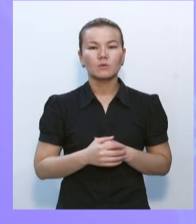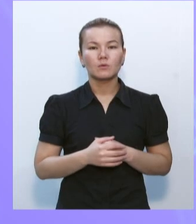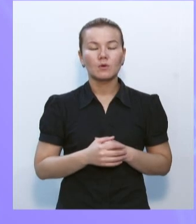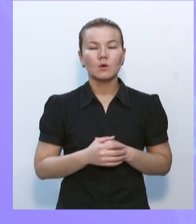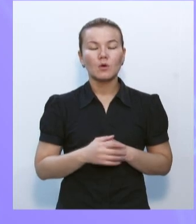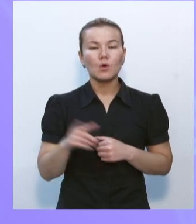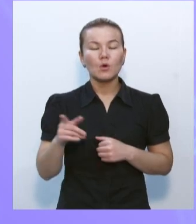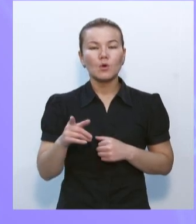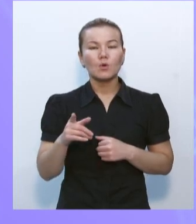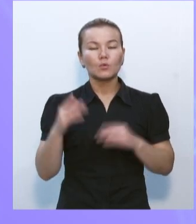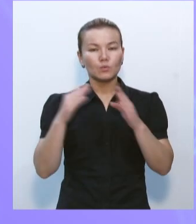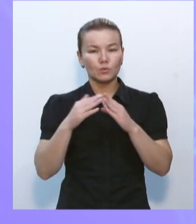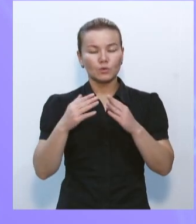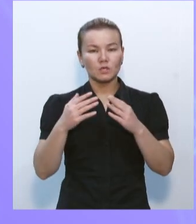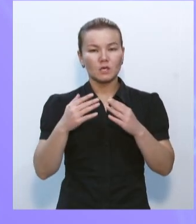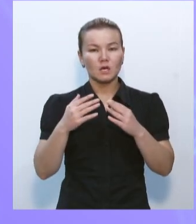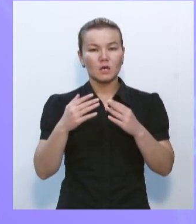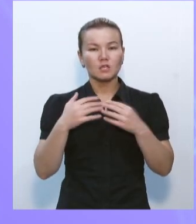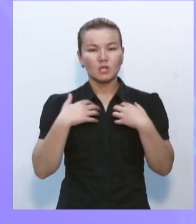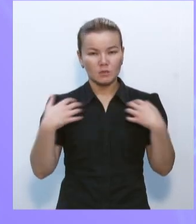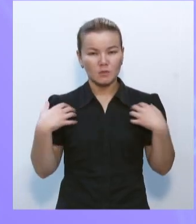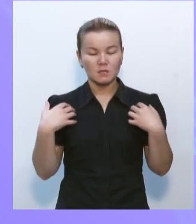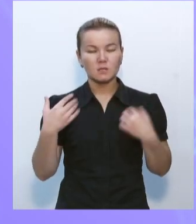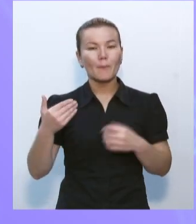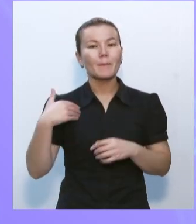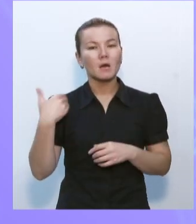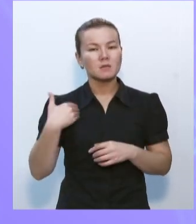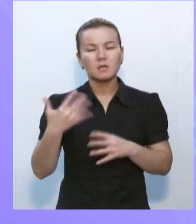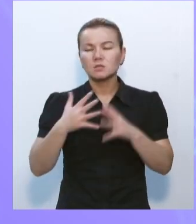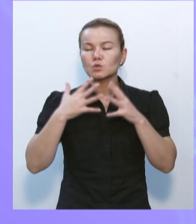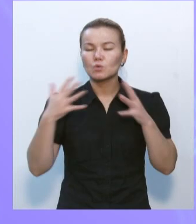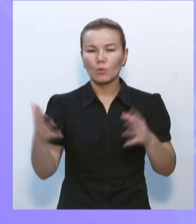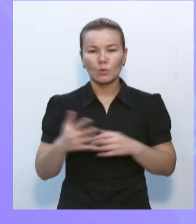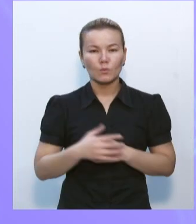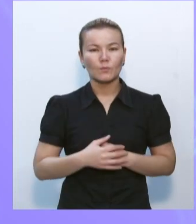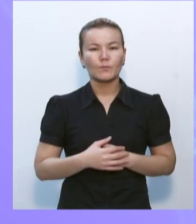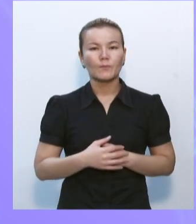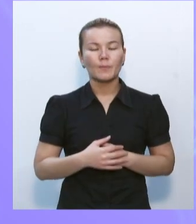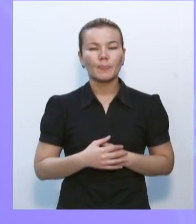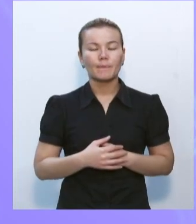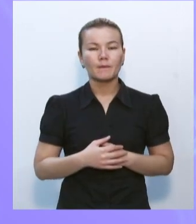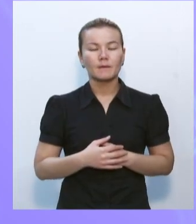Үй жаныбарларынын пайдасы чоң.